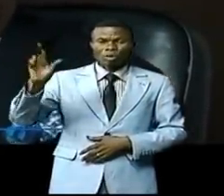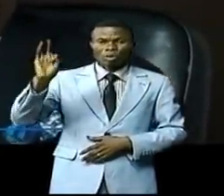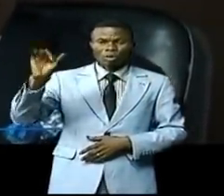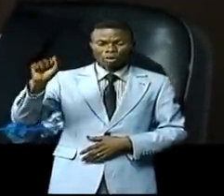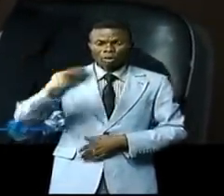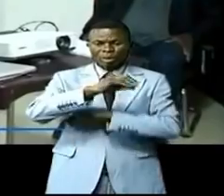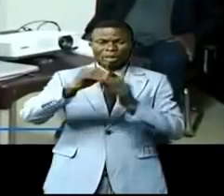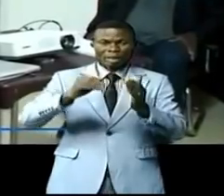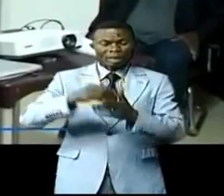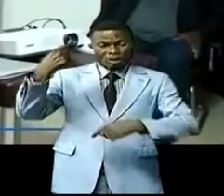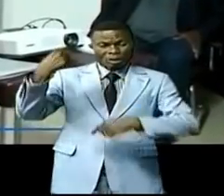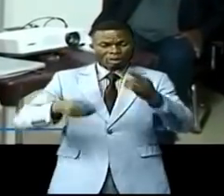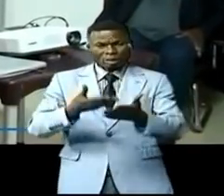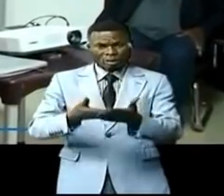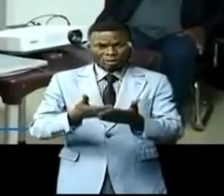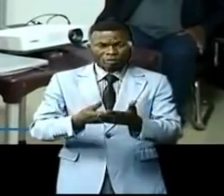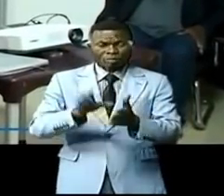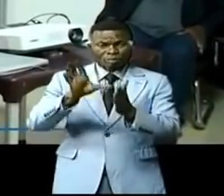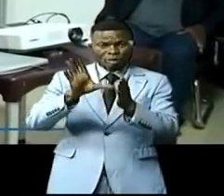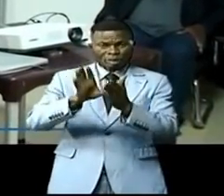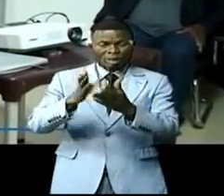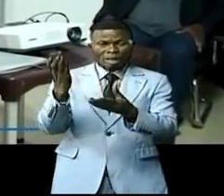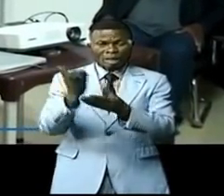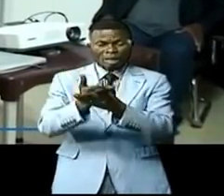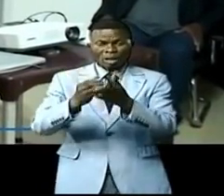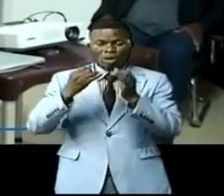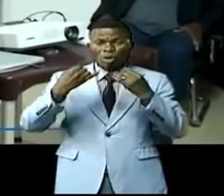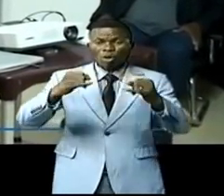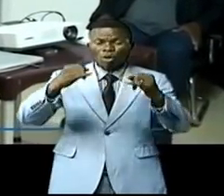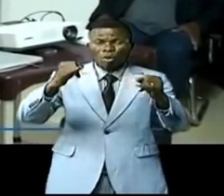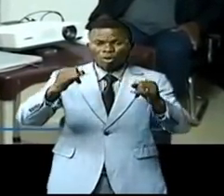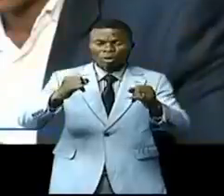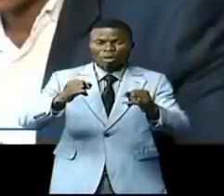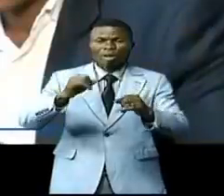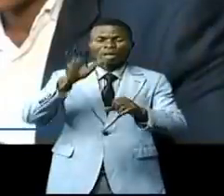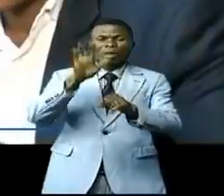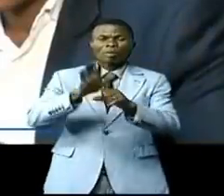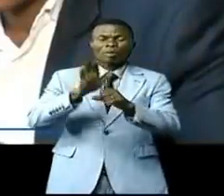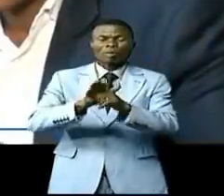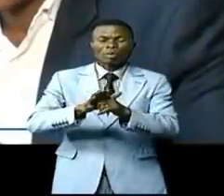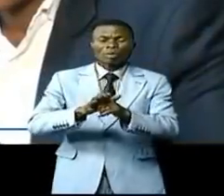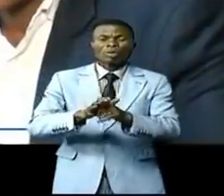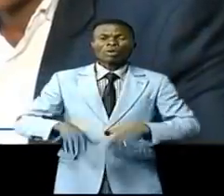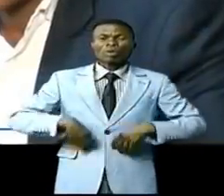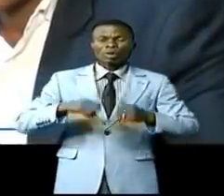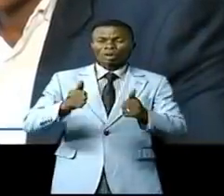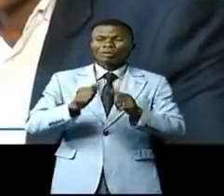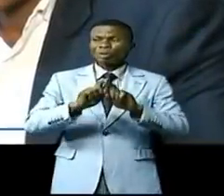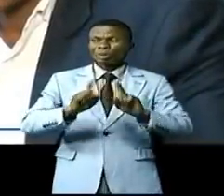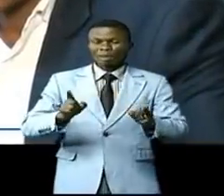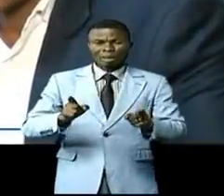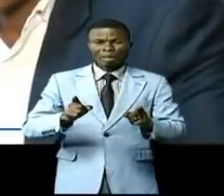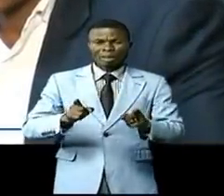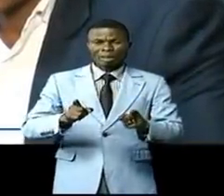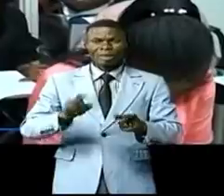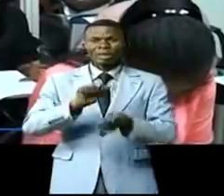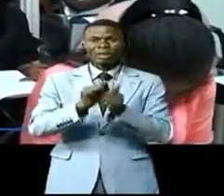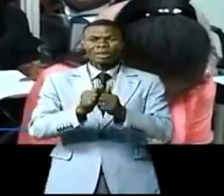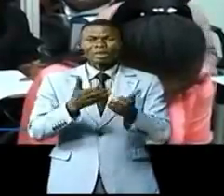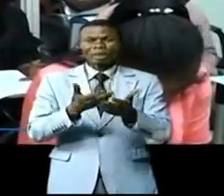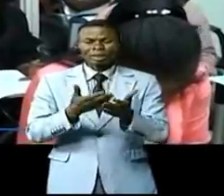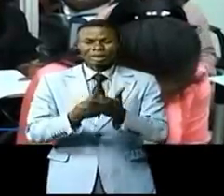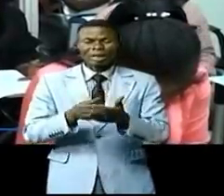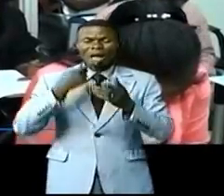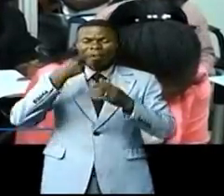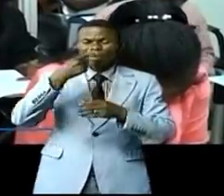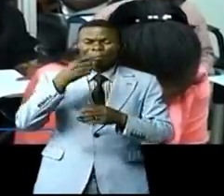centre des débats. Ce film et documentaire, qui a reçu plusieurs prix, mais censuré en France, peint un tableau sombre de